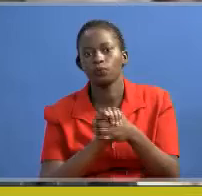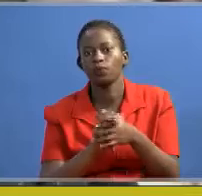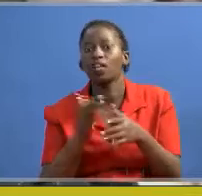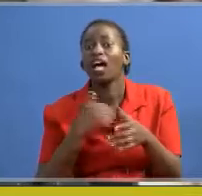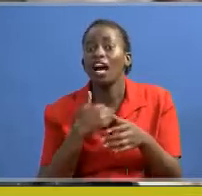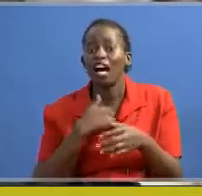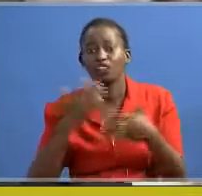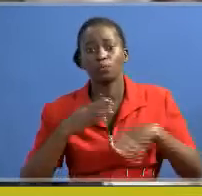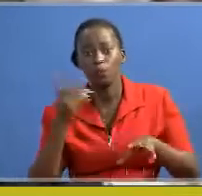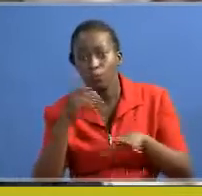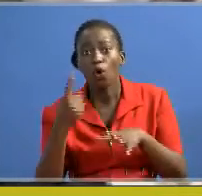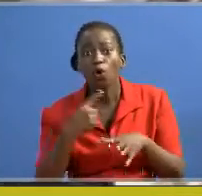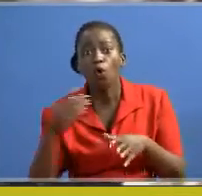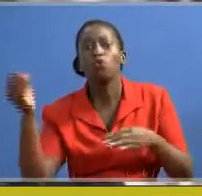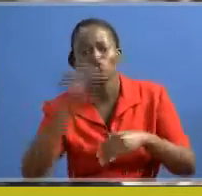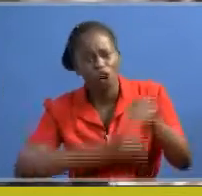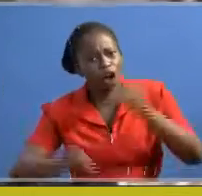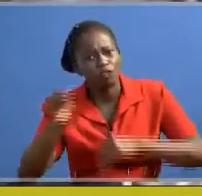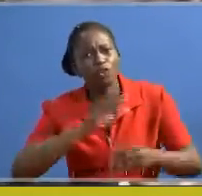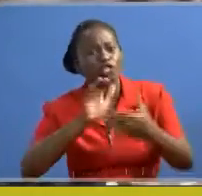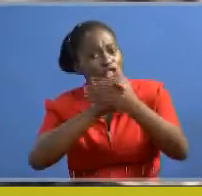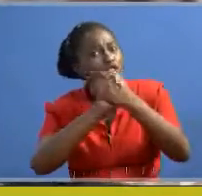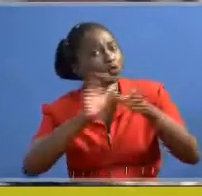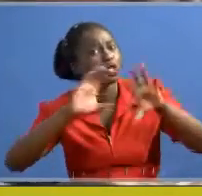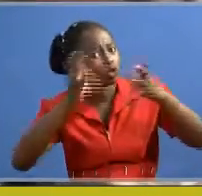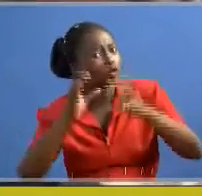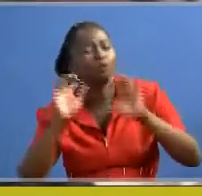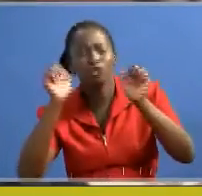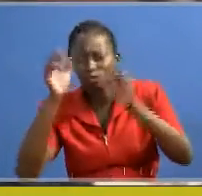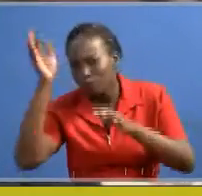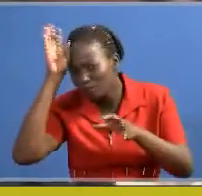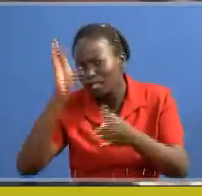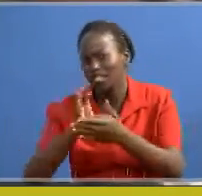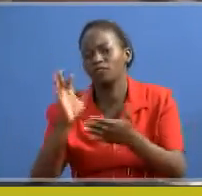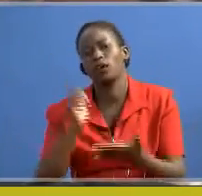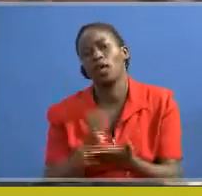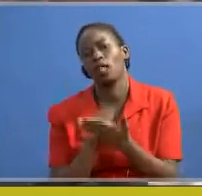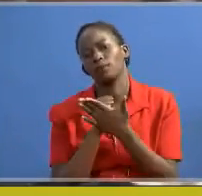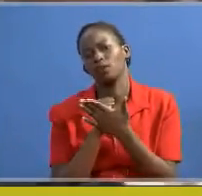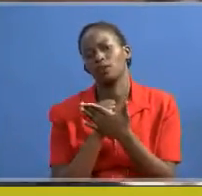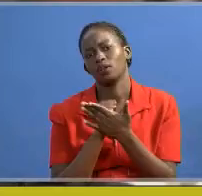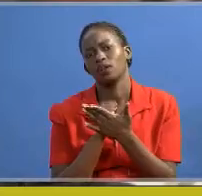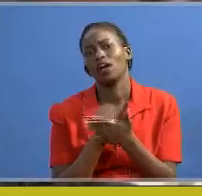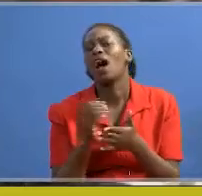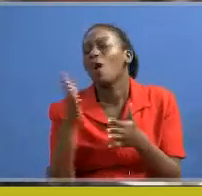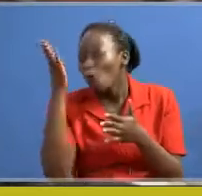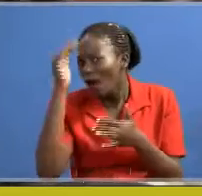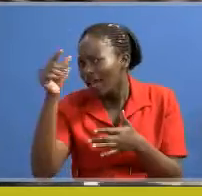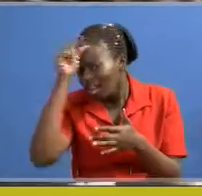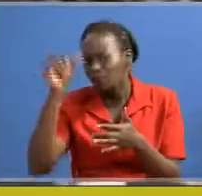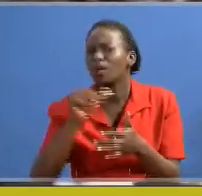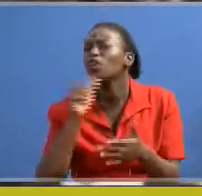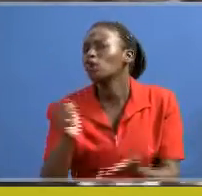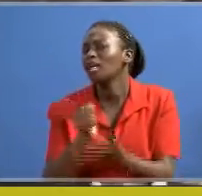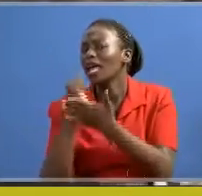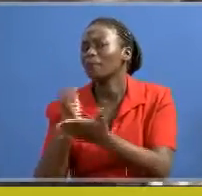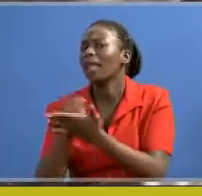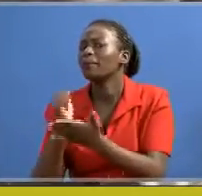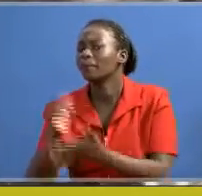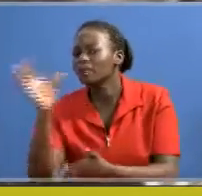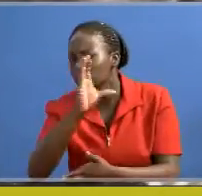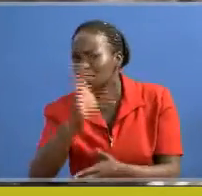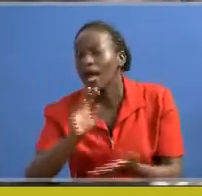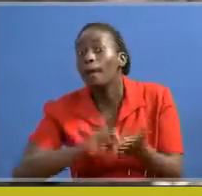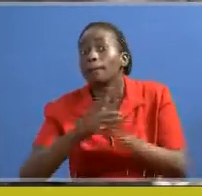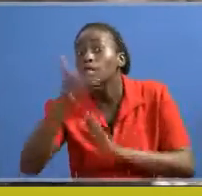Watu walipigia kura Jubilee tukiamini Jubilee itatusaidia. Na sasa serikali haisaidii wananchi.